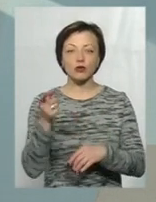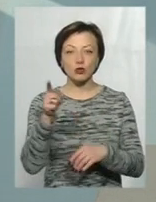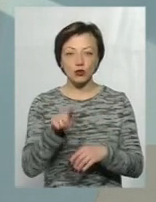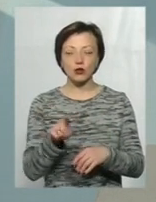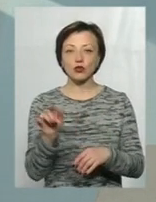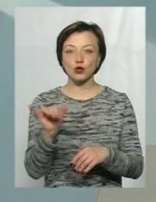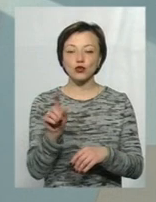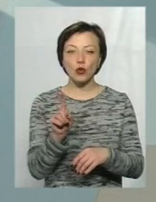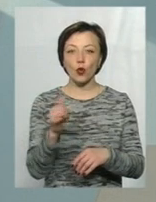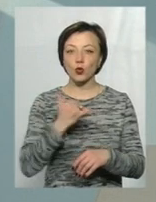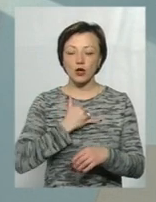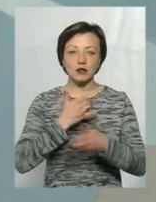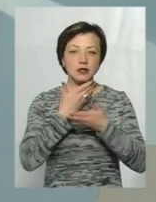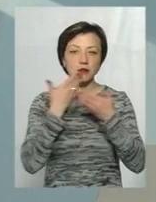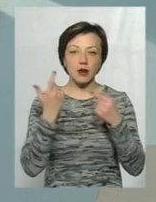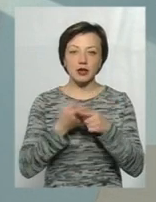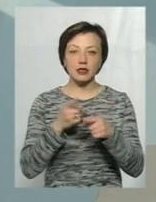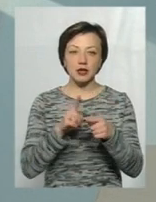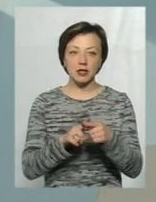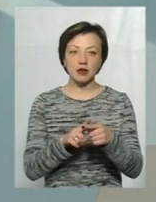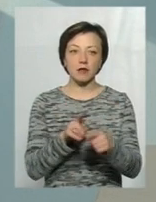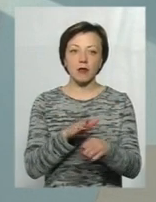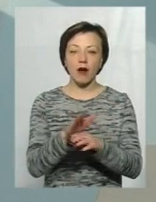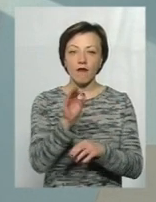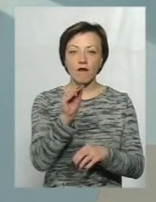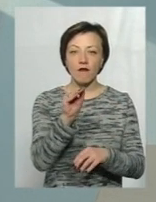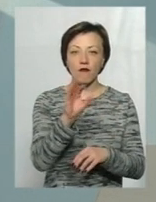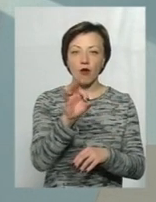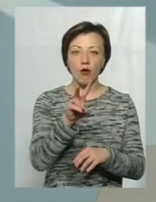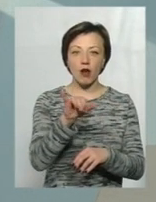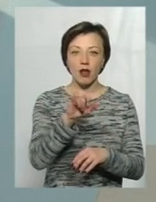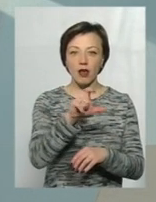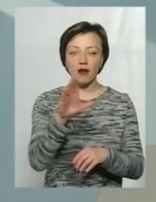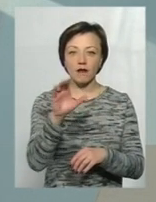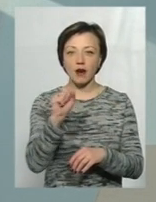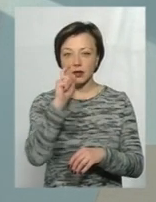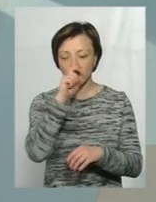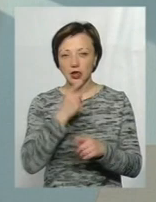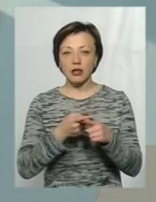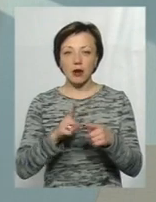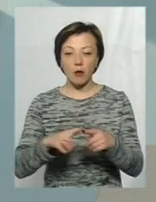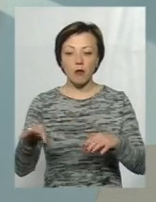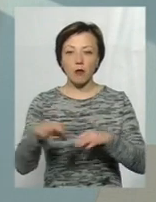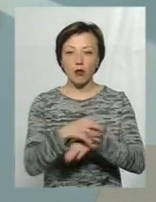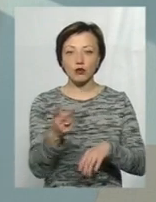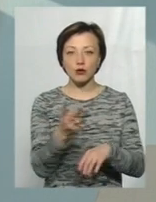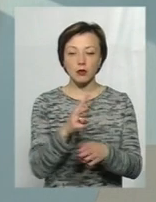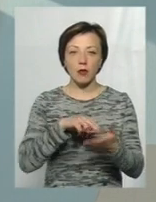що в нас немає цієї збагачення муки фолієвою кислотою, і тому, звичайно, подружжя, яке